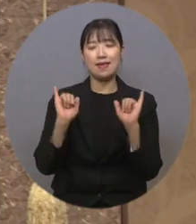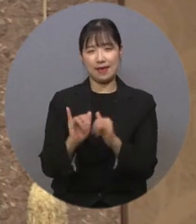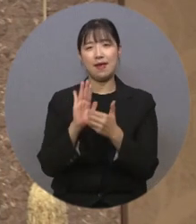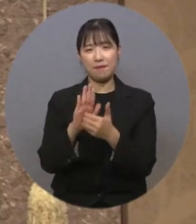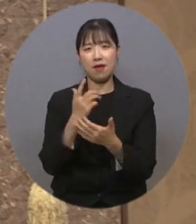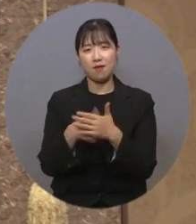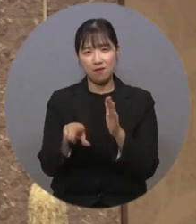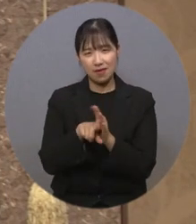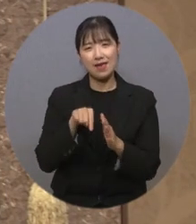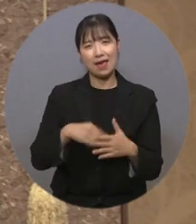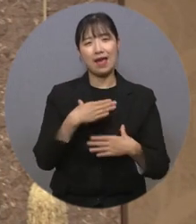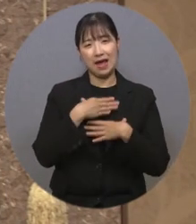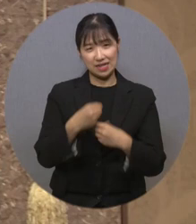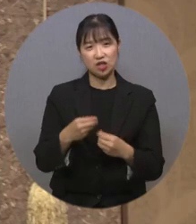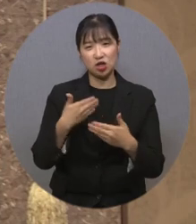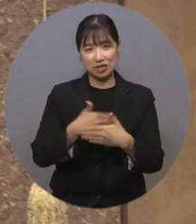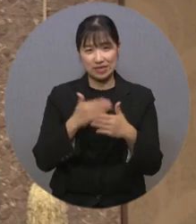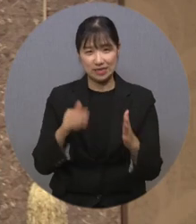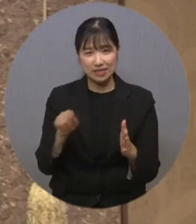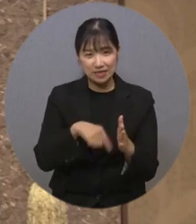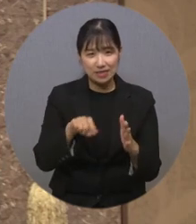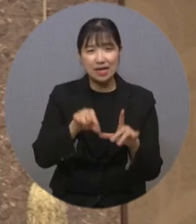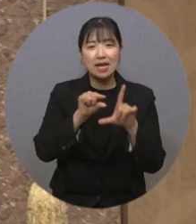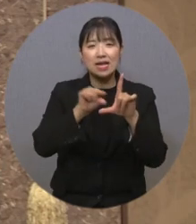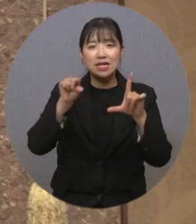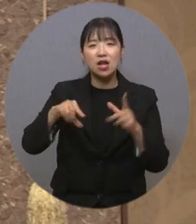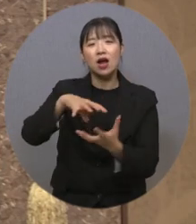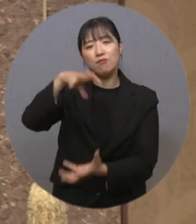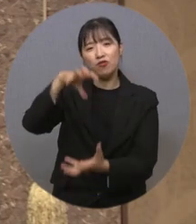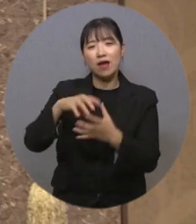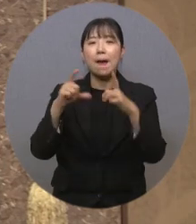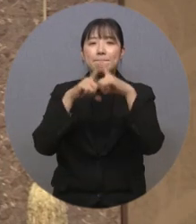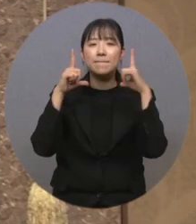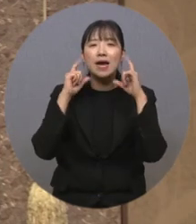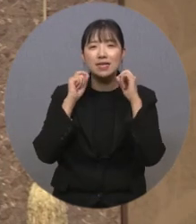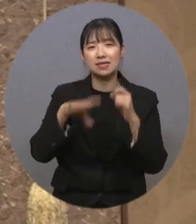차원에서 이 안전실에서는요 일정한 분량의